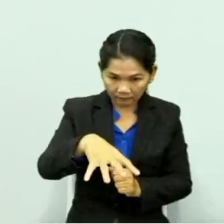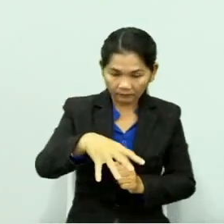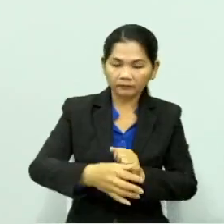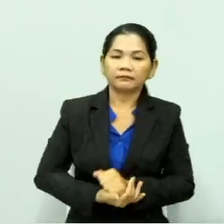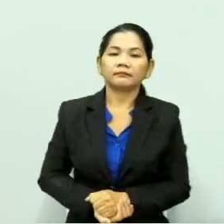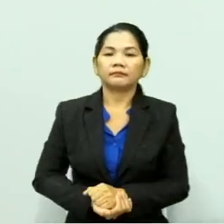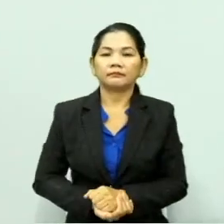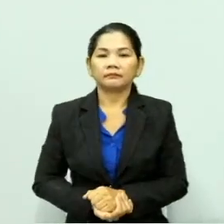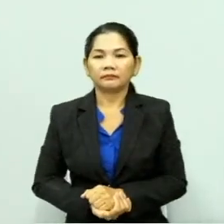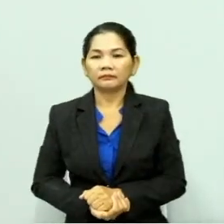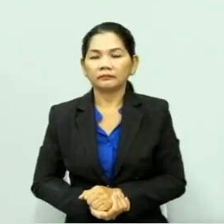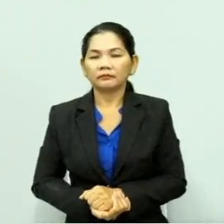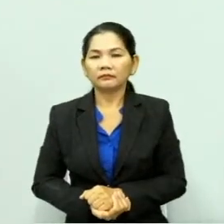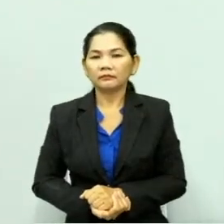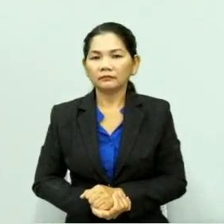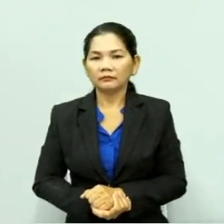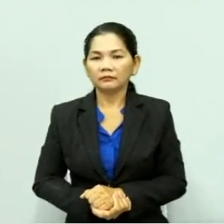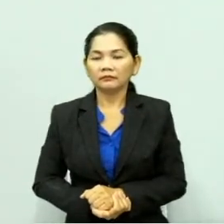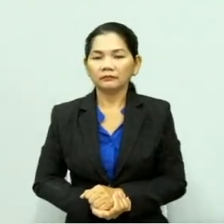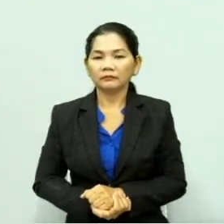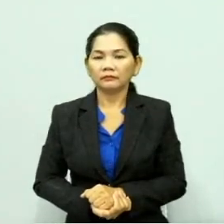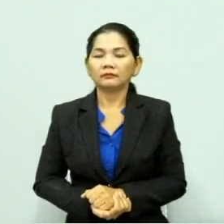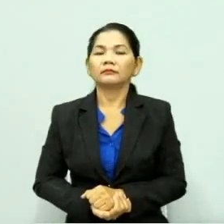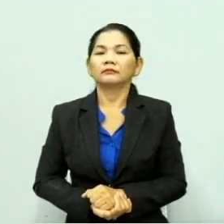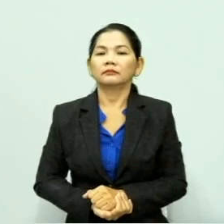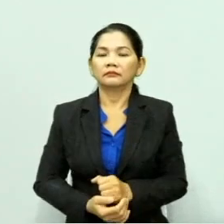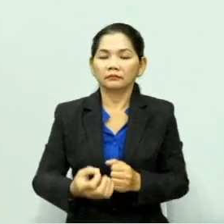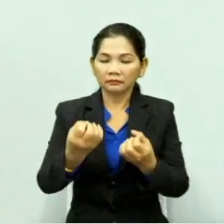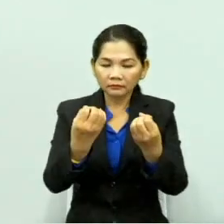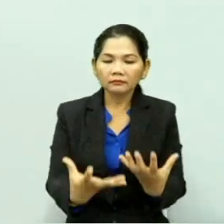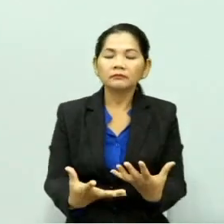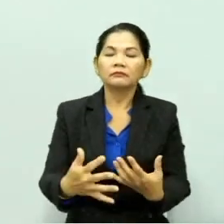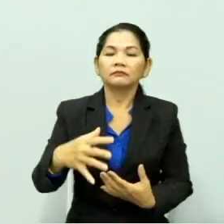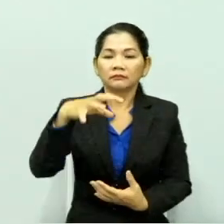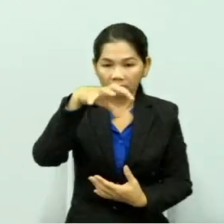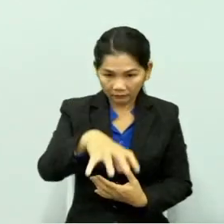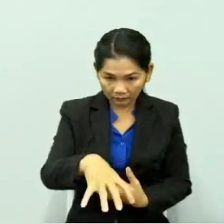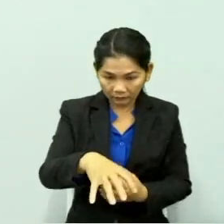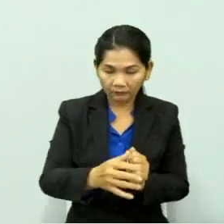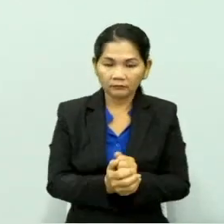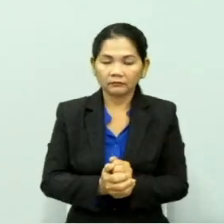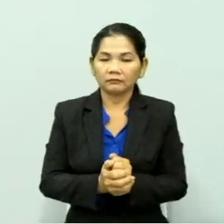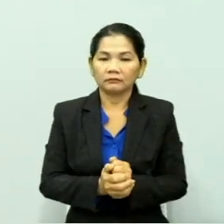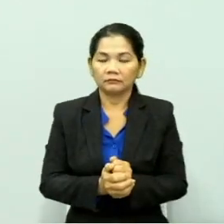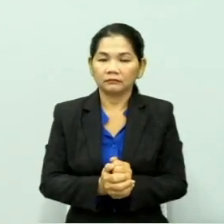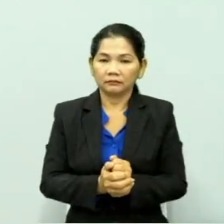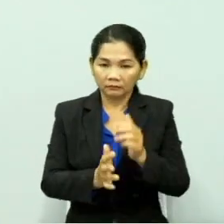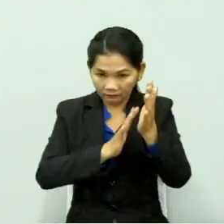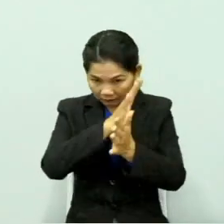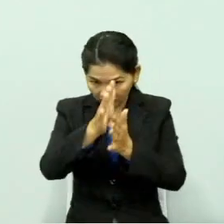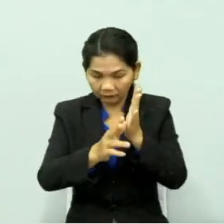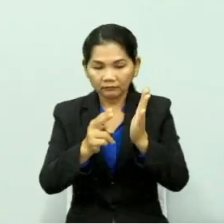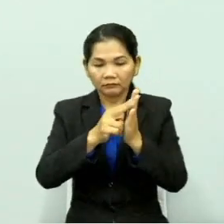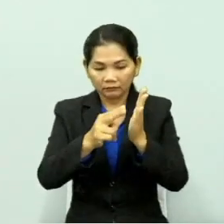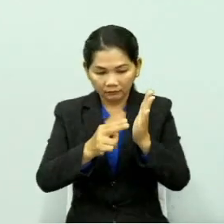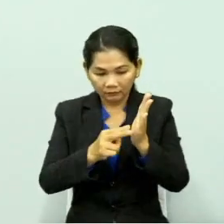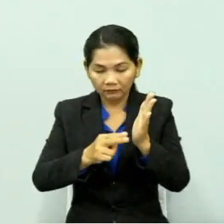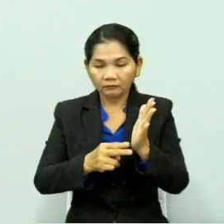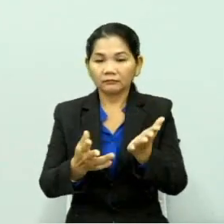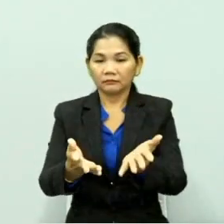con chàm chẳng chà ta miếng bồn mán còn lành ta con chà tam rồi dạ ca an ạ bọt rồi bọt